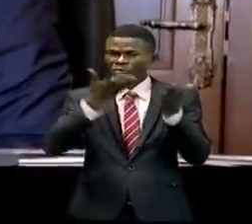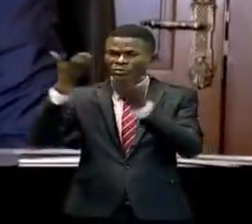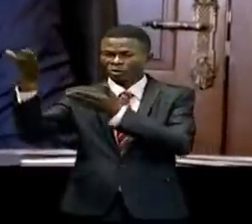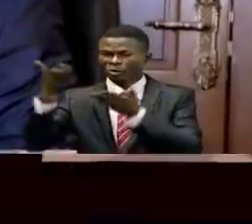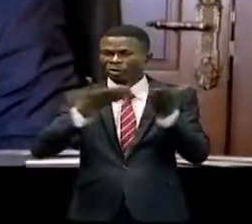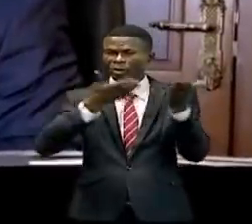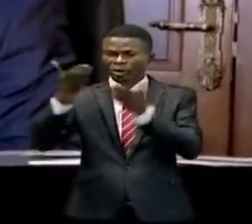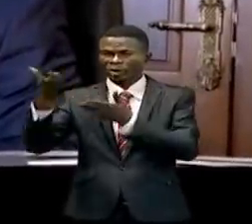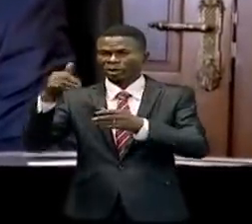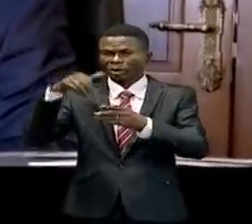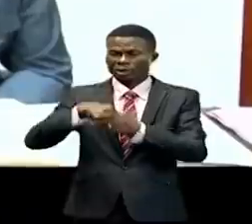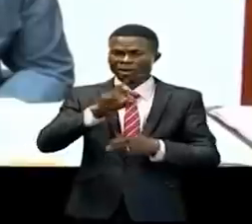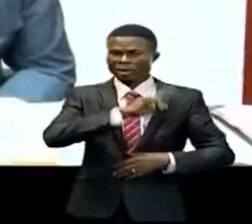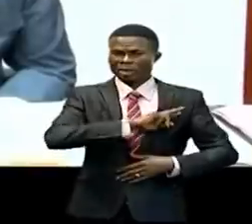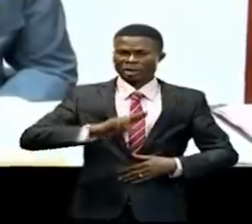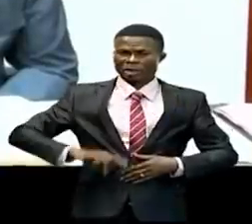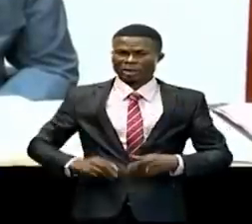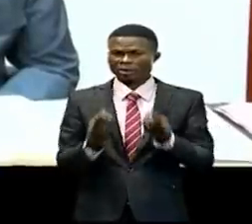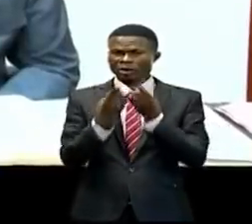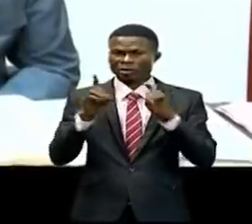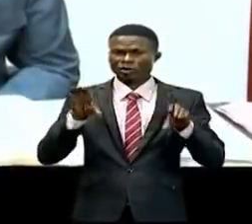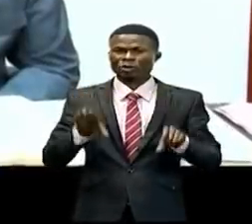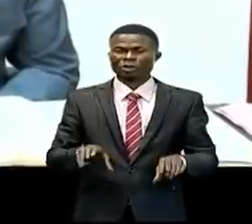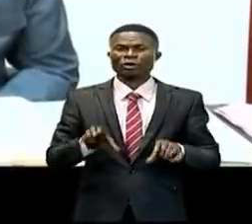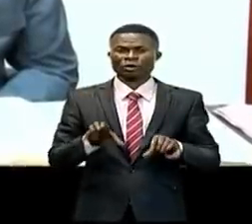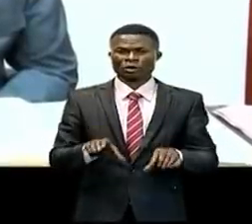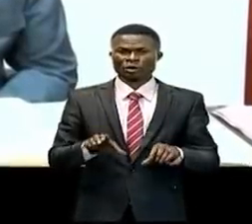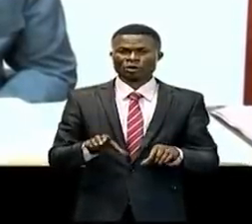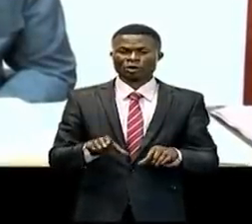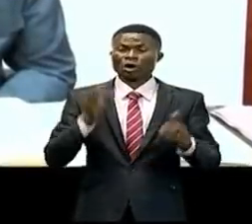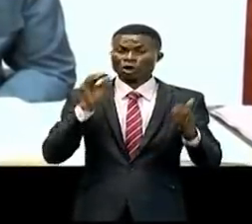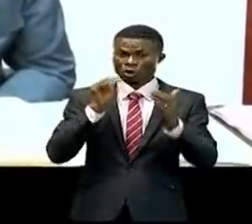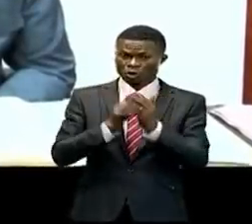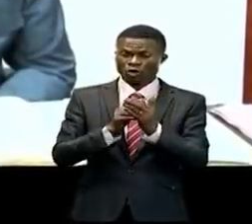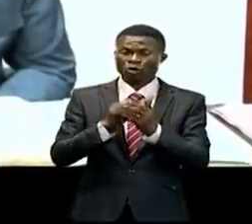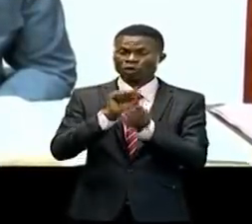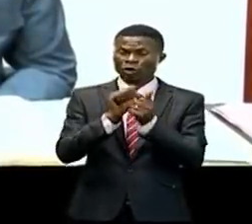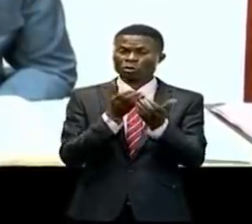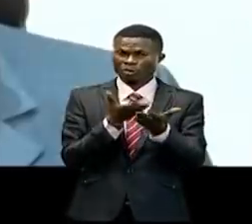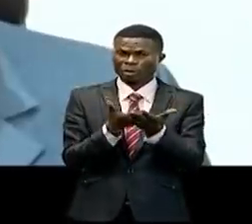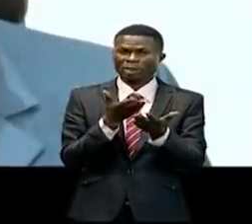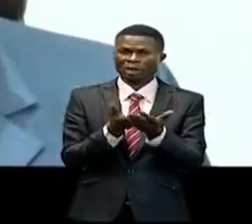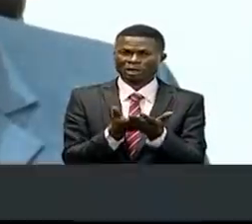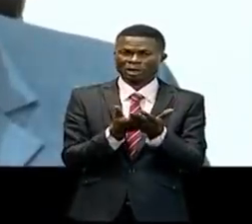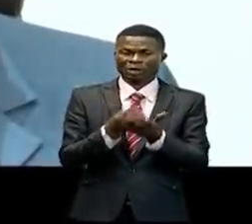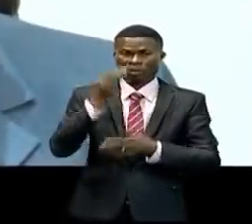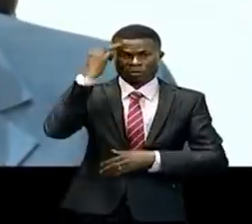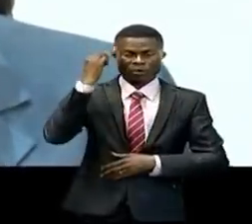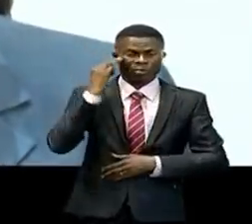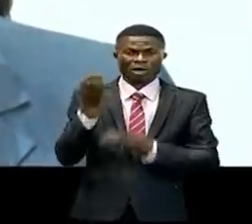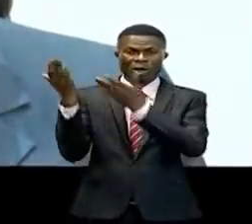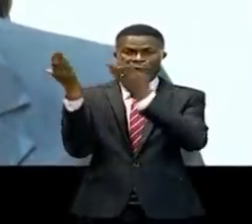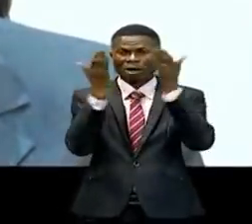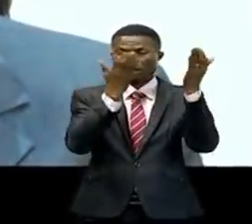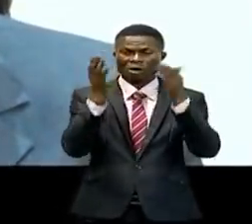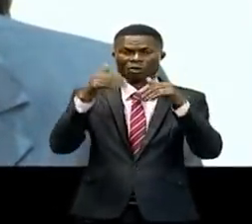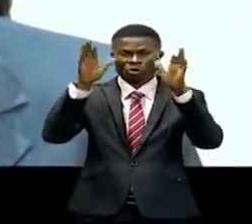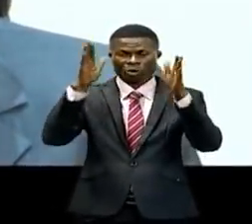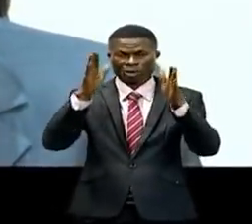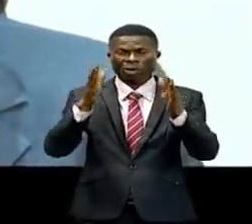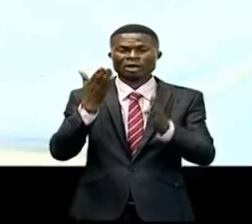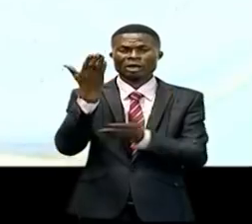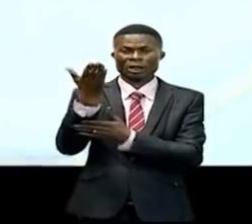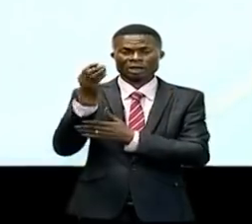mitrailles en République démocratique du Congo. Au regard de cette situation, le ministre du Commerce extérieur a recommandé